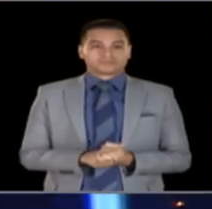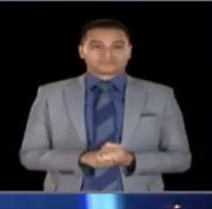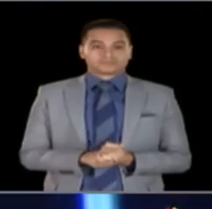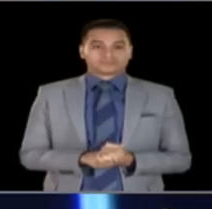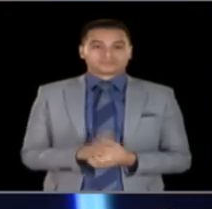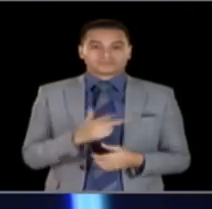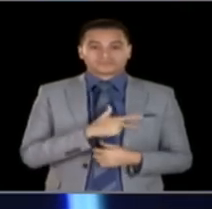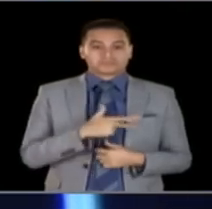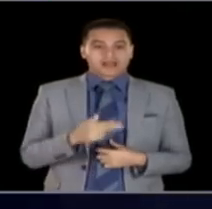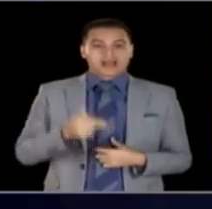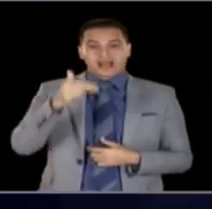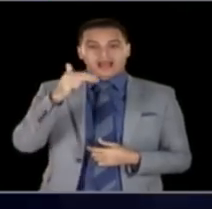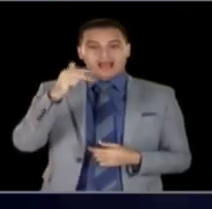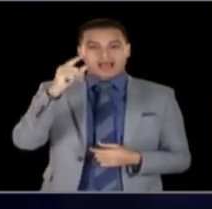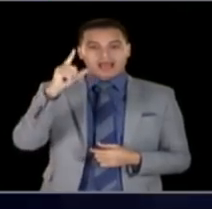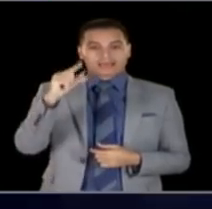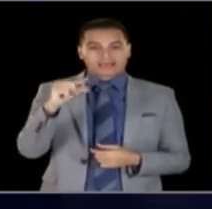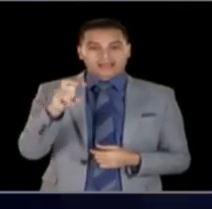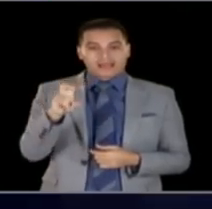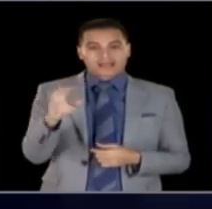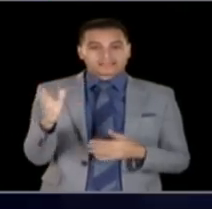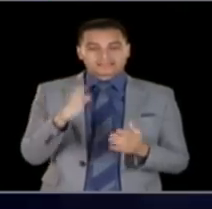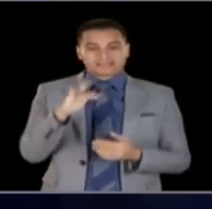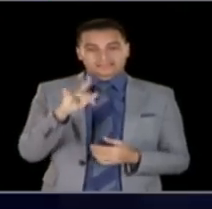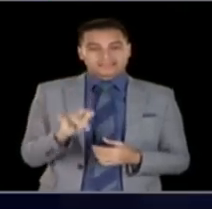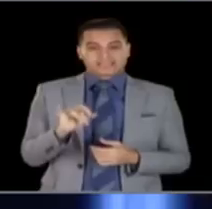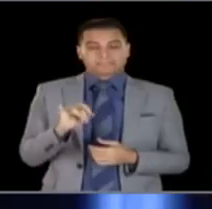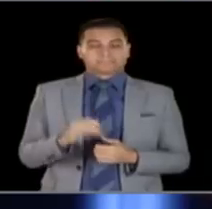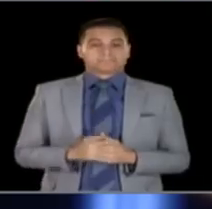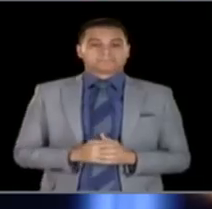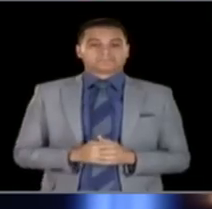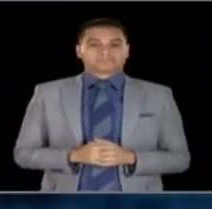غادة مين بقى؟ غادة سليم.